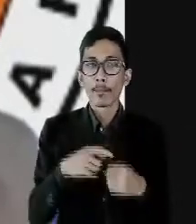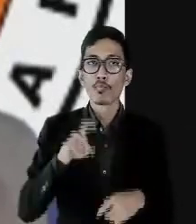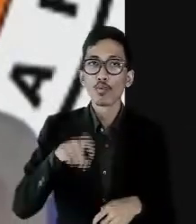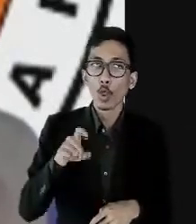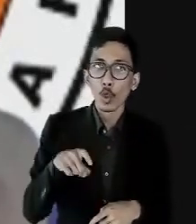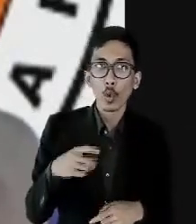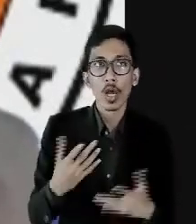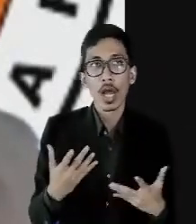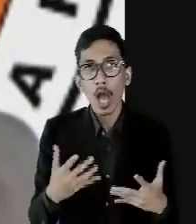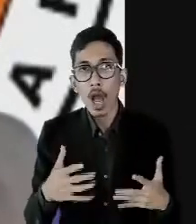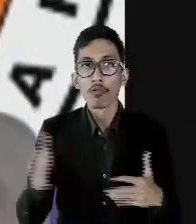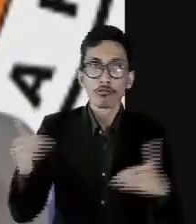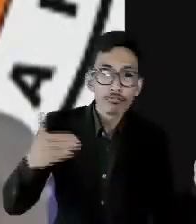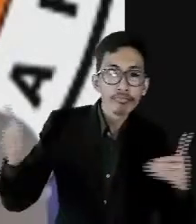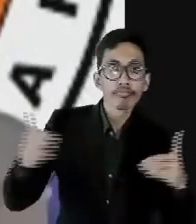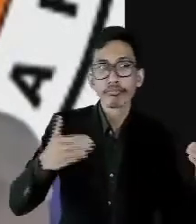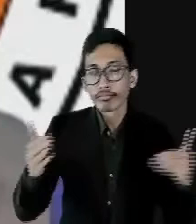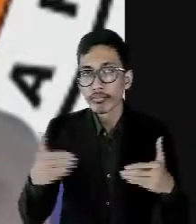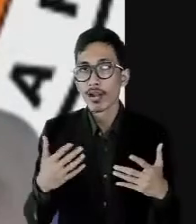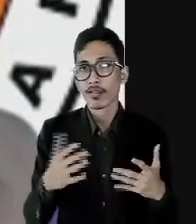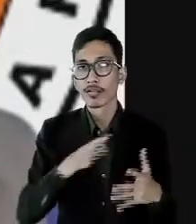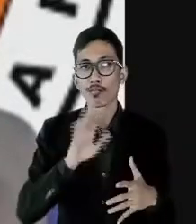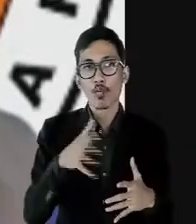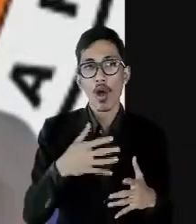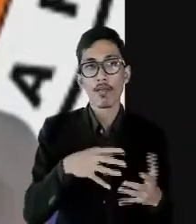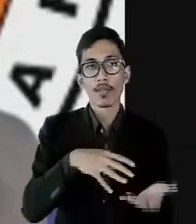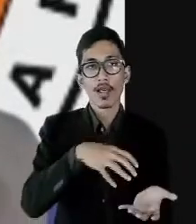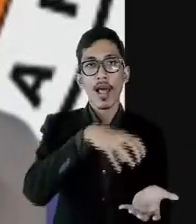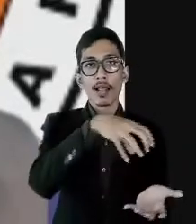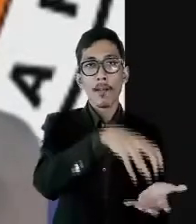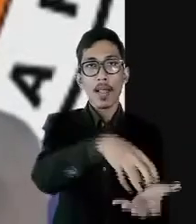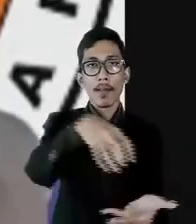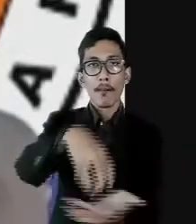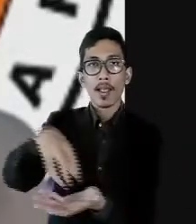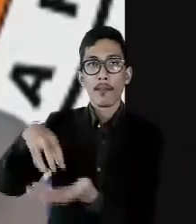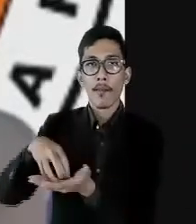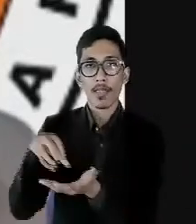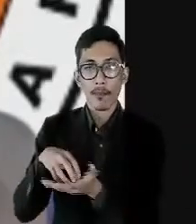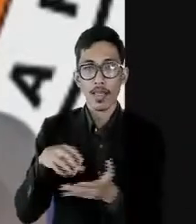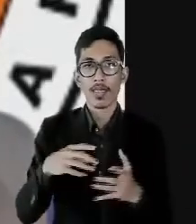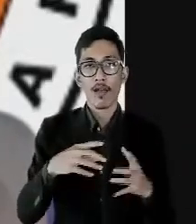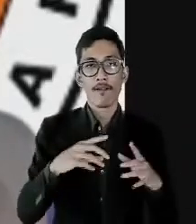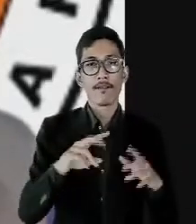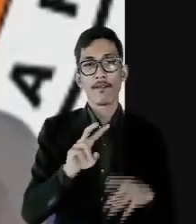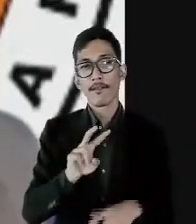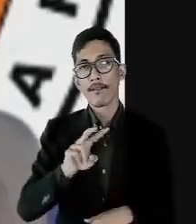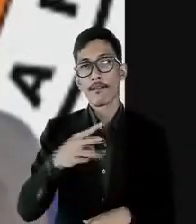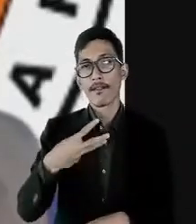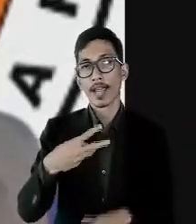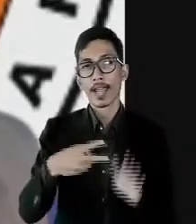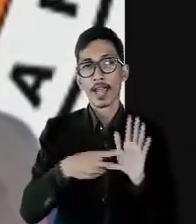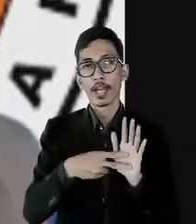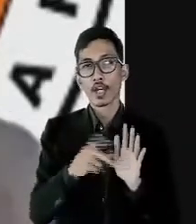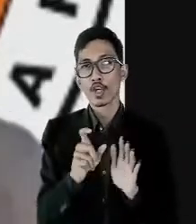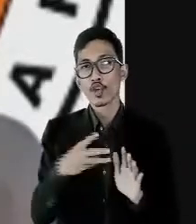penyelenggaraan, venue-venue, dan juga secara keseluruhan itu dilakukan. Kemudian